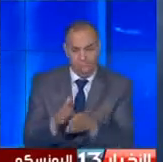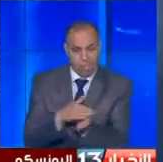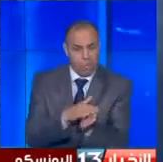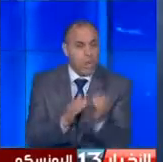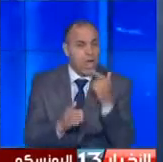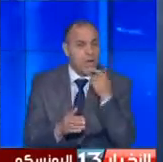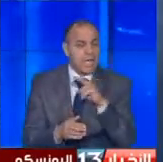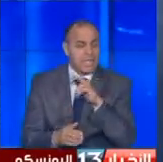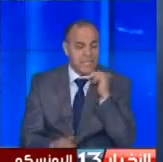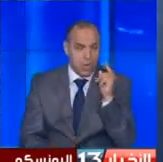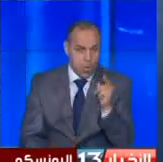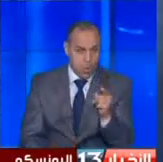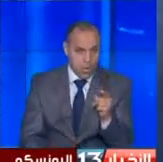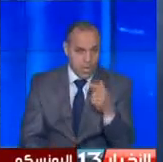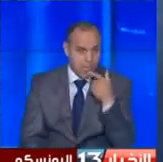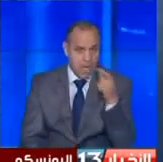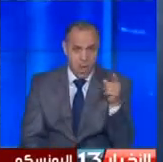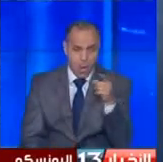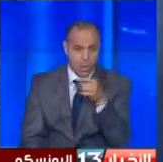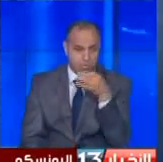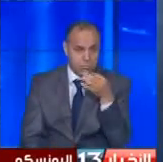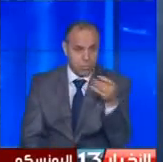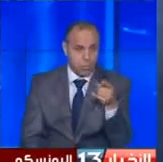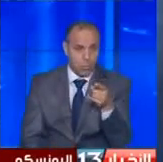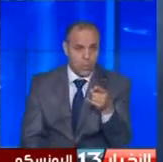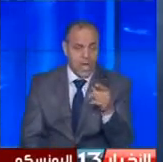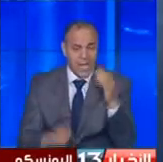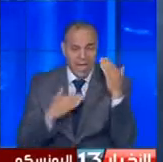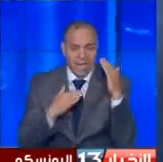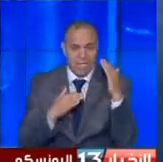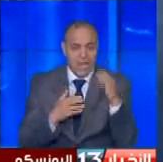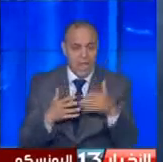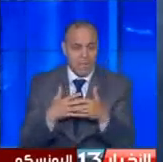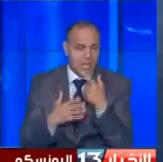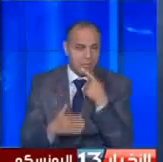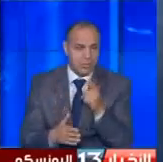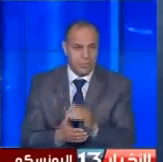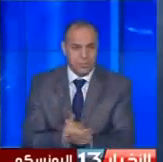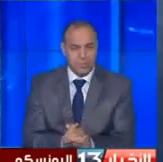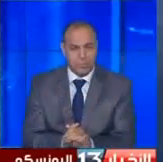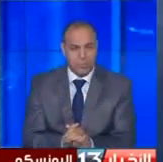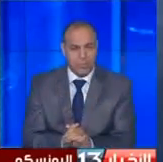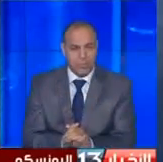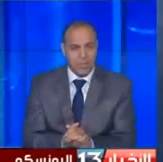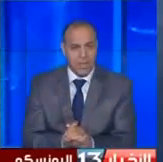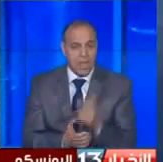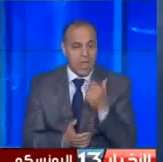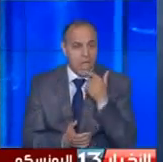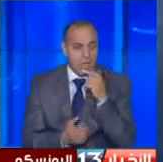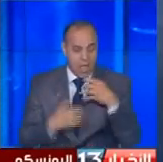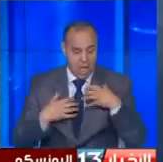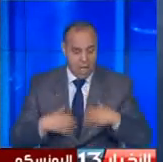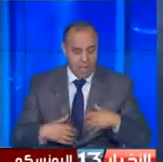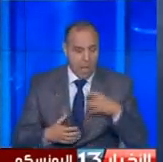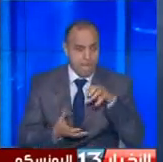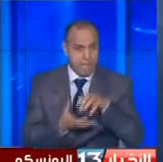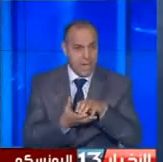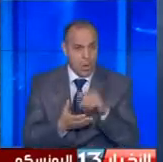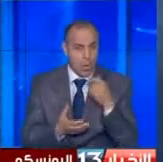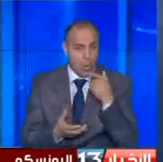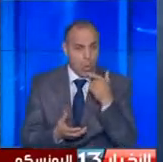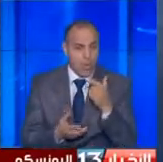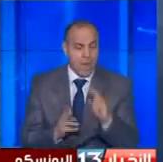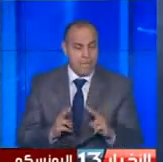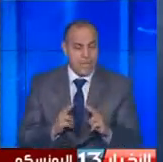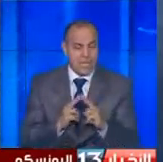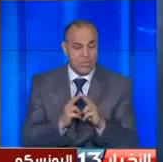وتعادي إسرائيل، كما قالت المتحدثة باسم الخارجية الأمريكية. وفيما ينكب الأعضاء بمقر المنظمة